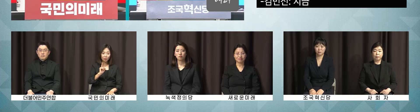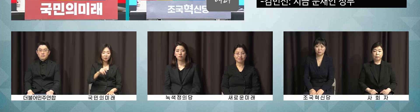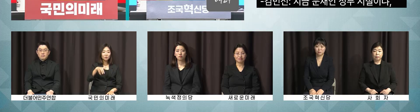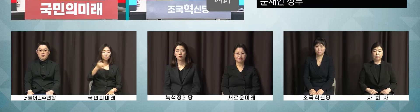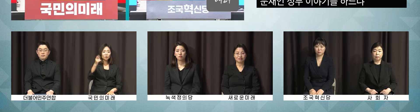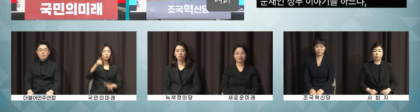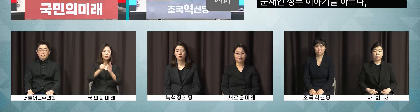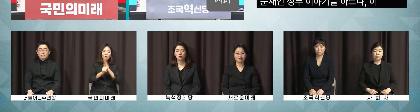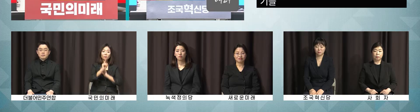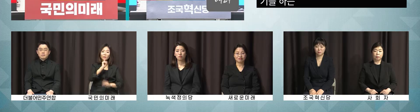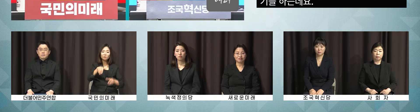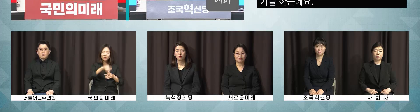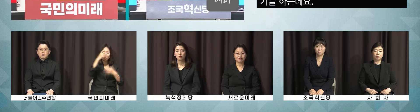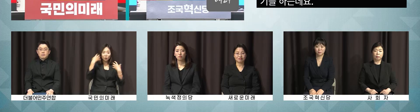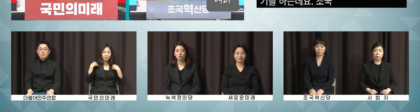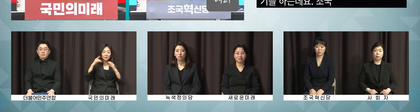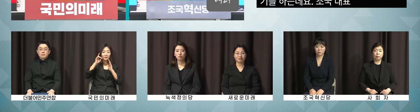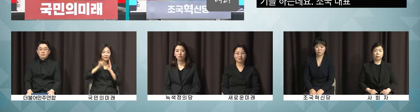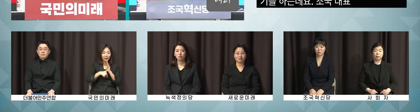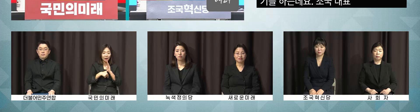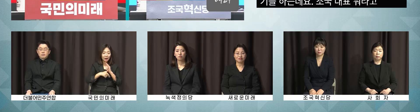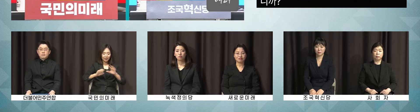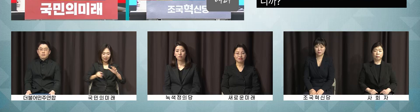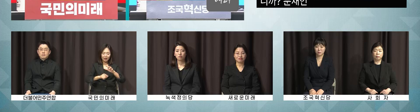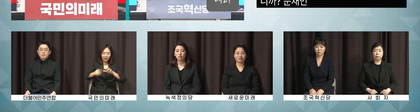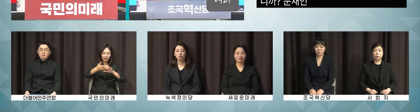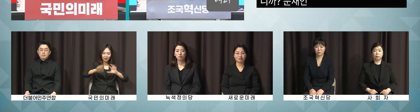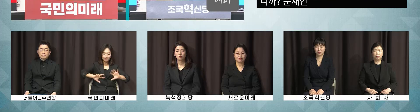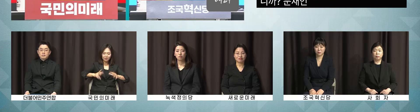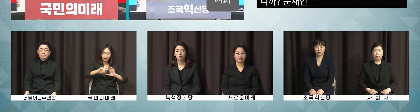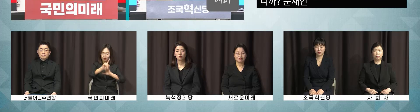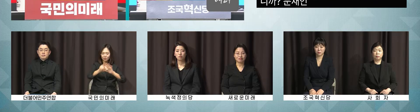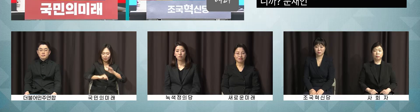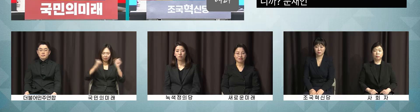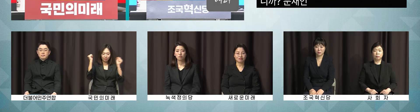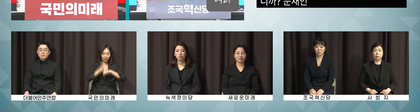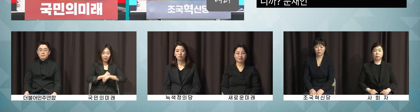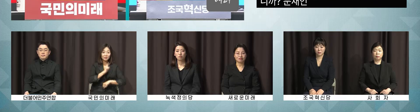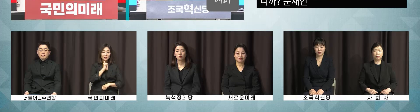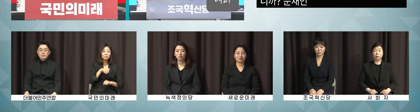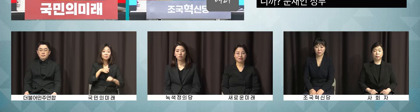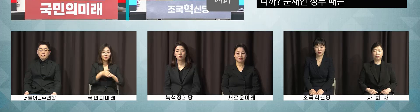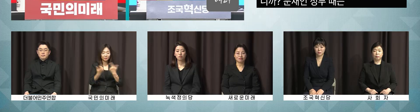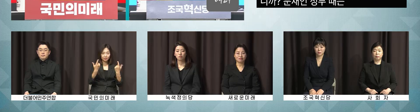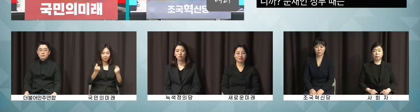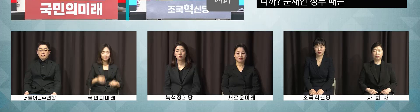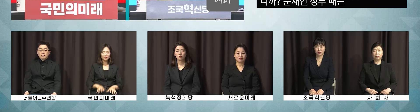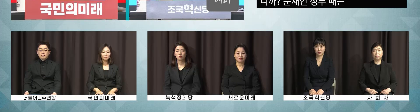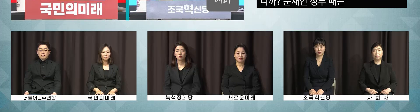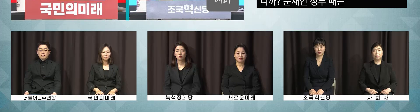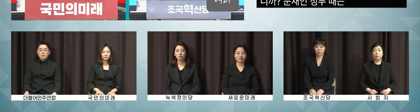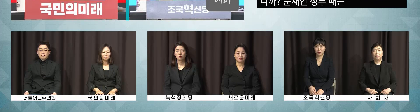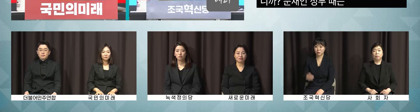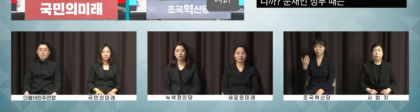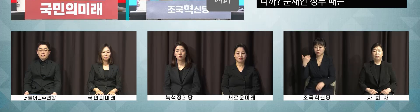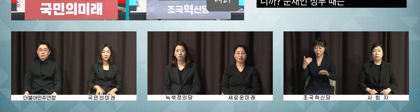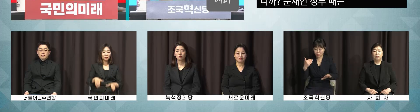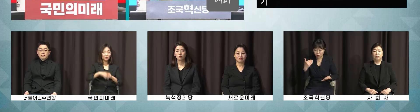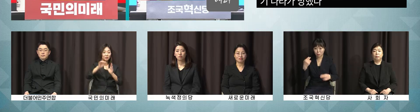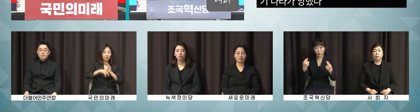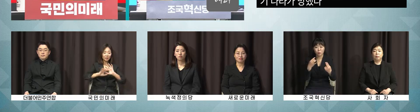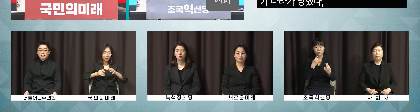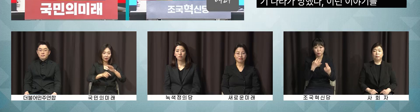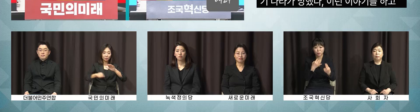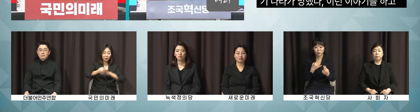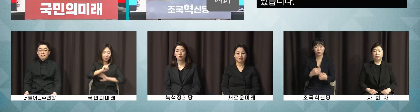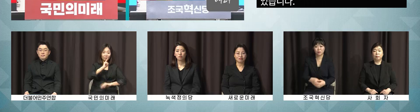대표 뭐라고 그랬습니까? 문재인 정부 때는 선진국이었는데 갑자기 나라가 망했다. 이런 식의 얘기를 하고 있습니다. 그건 그때와 지금을 문재인 정부 비교한 때가 거잖아요.